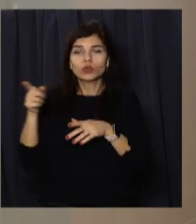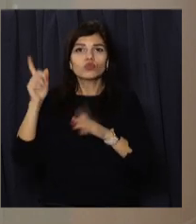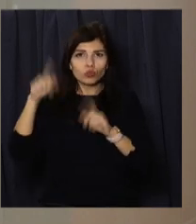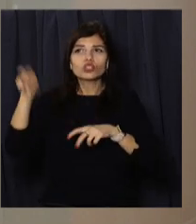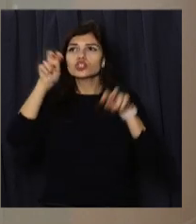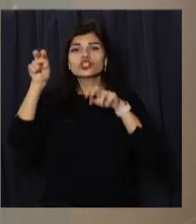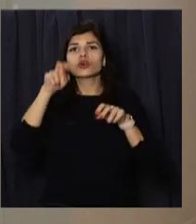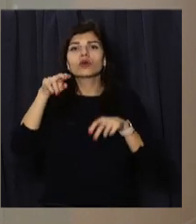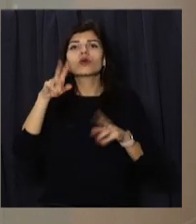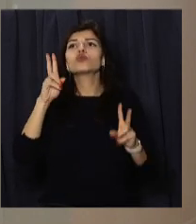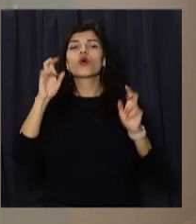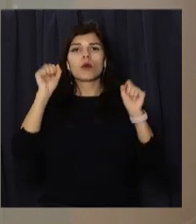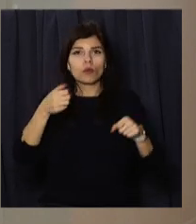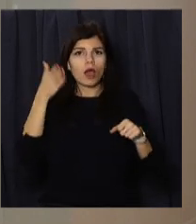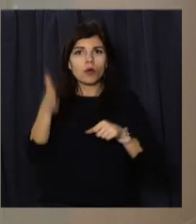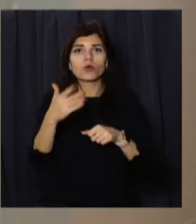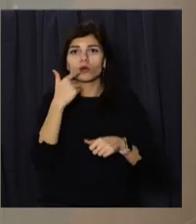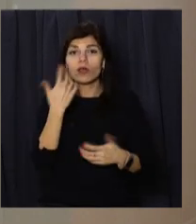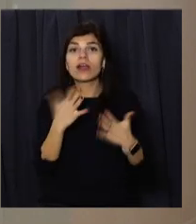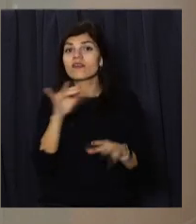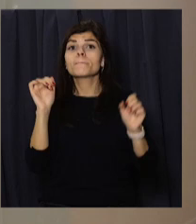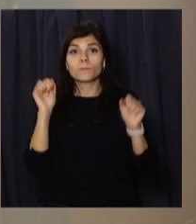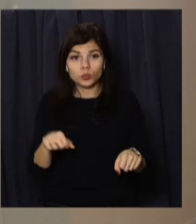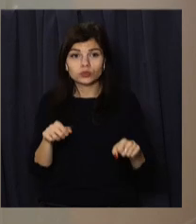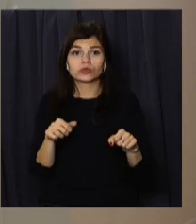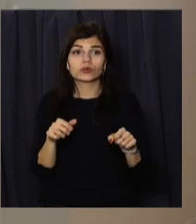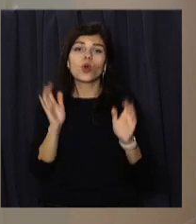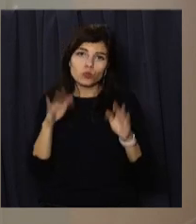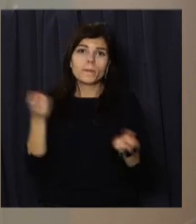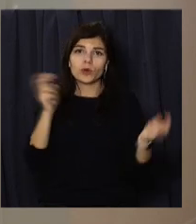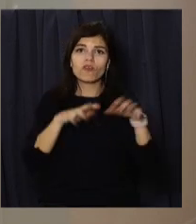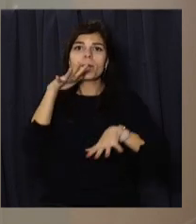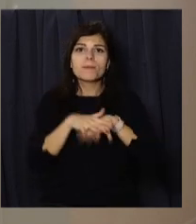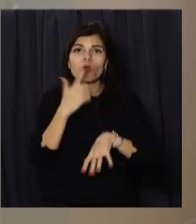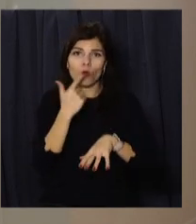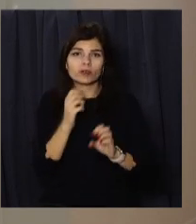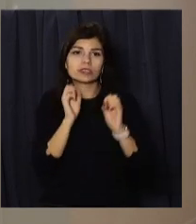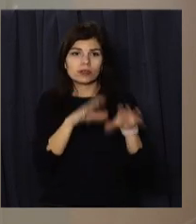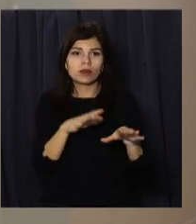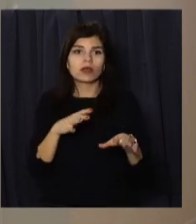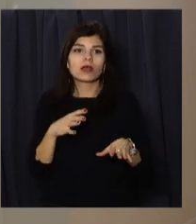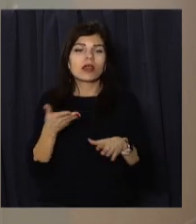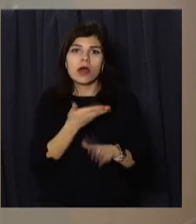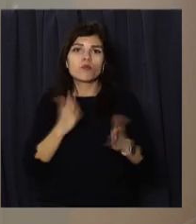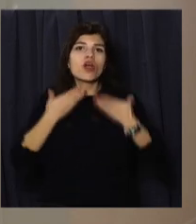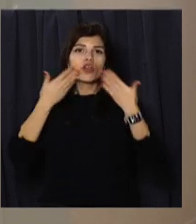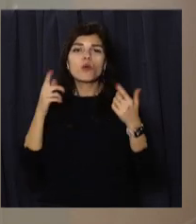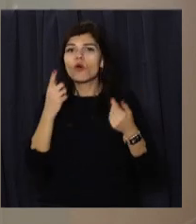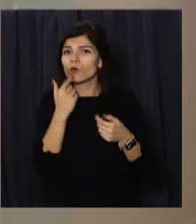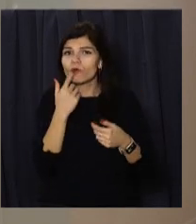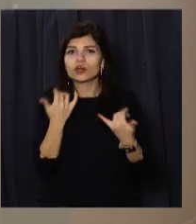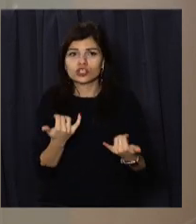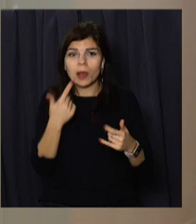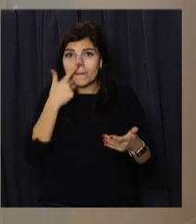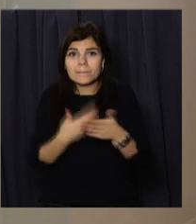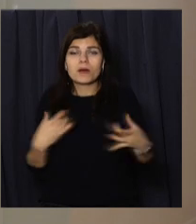всем родителям. Так что кто может сдавать кровь, пускай приходят в банк крови, сдают. Нам будет легче, потому что крови сейчас на данный момент перед